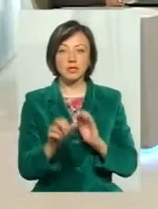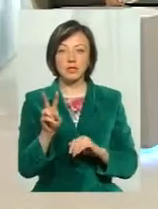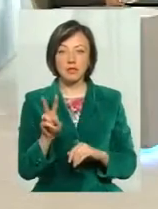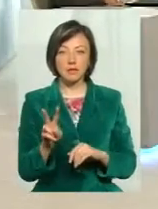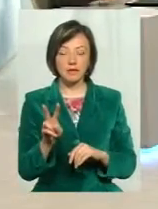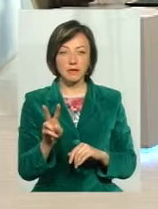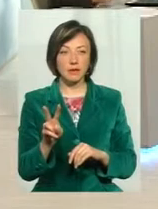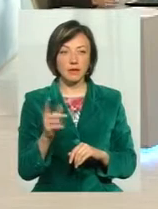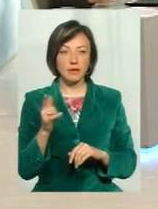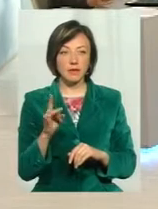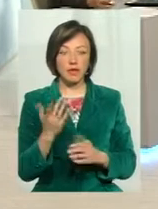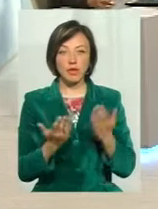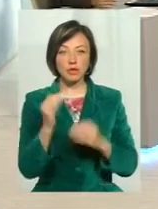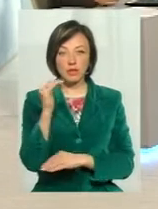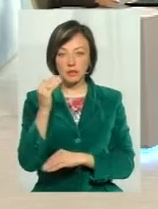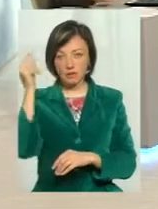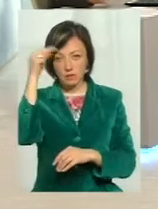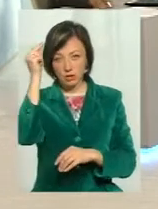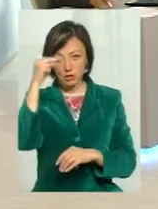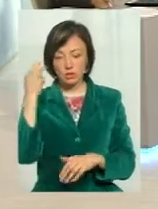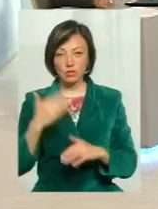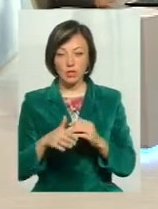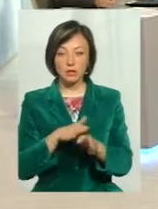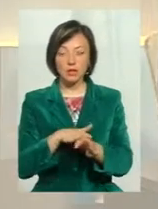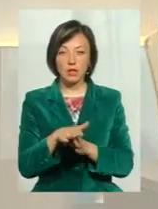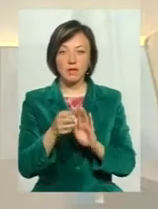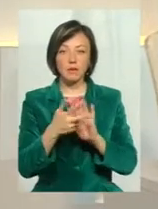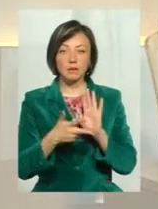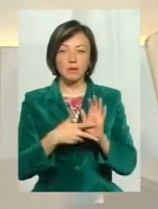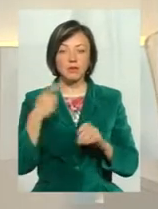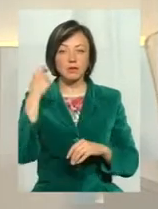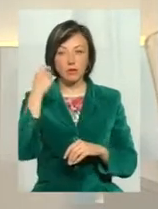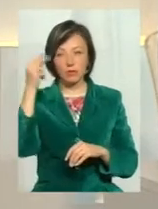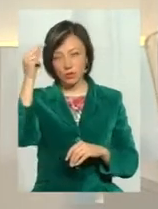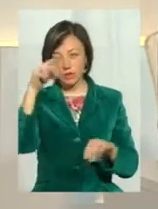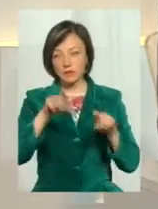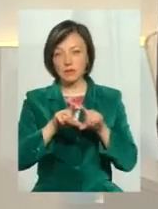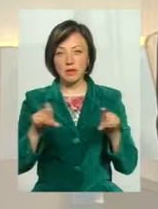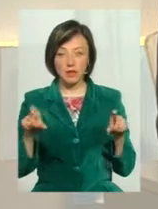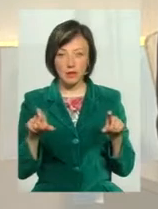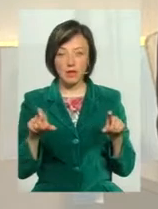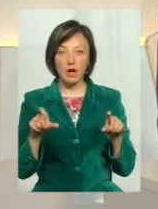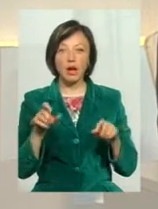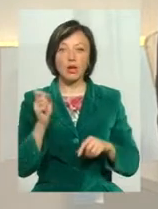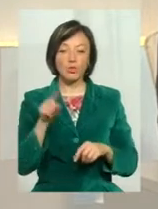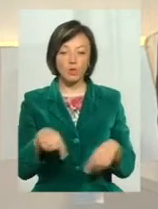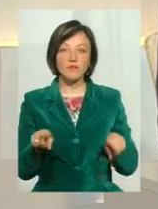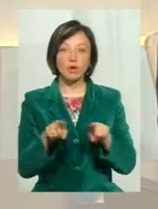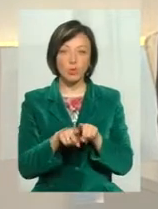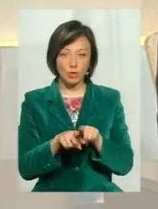1762 гривні. Тобто, якщо дитина вчиться, так, вона вже досягла 18 років, вчиться в начальному закладі, то все